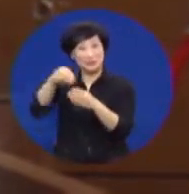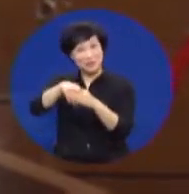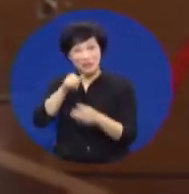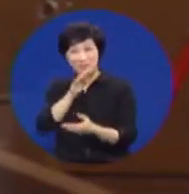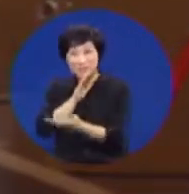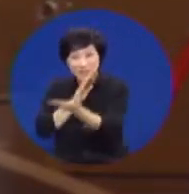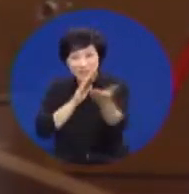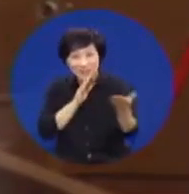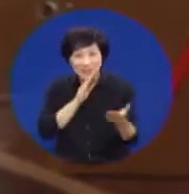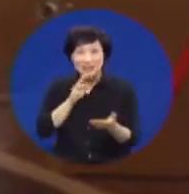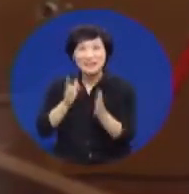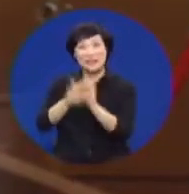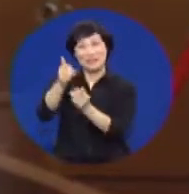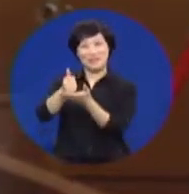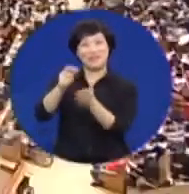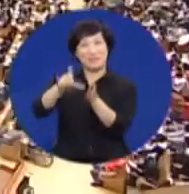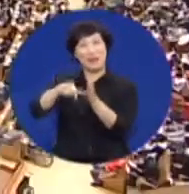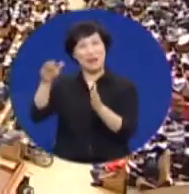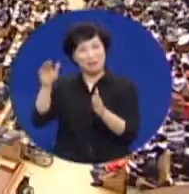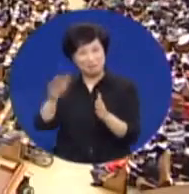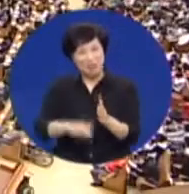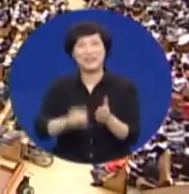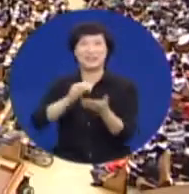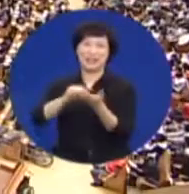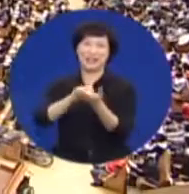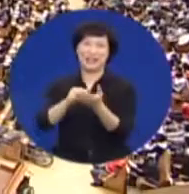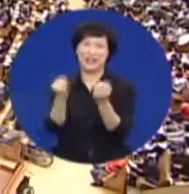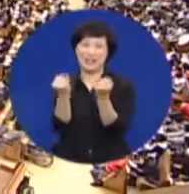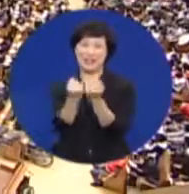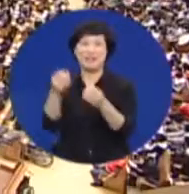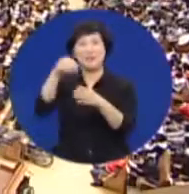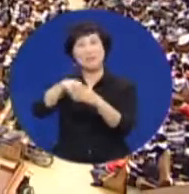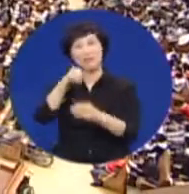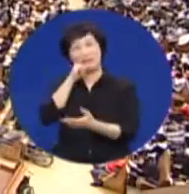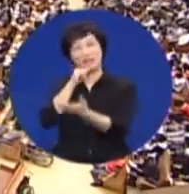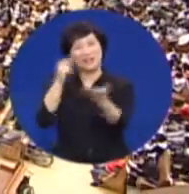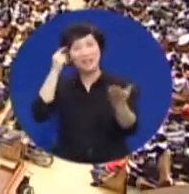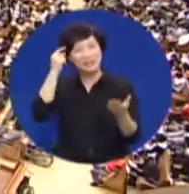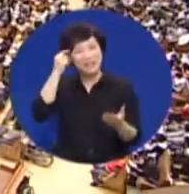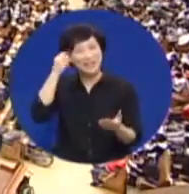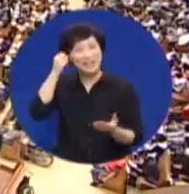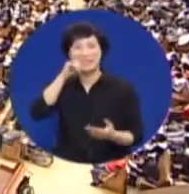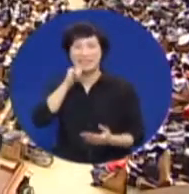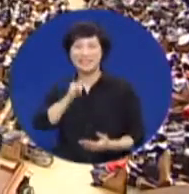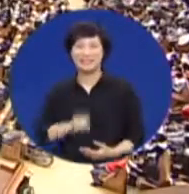참 주님 때부터 치기 시작했어. 예, 참, 주님 때부터.